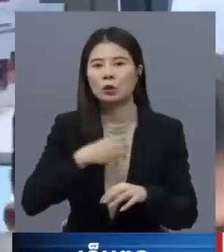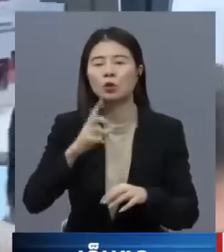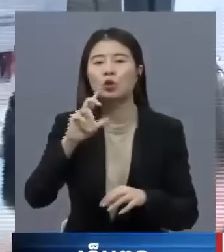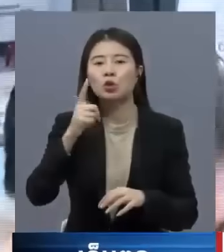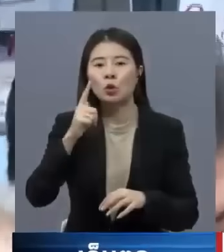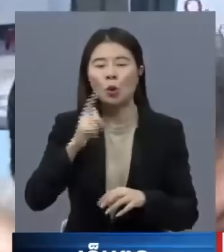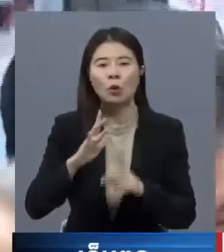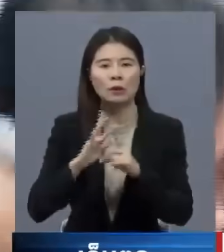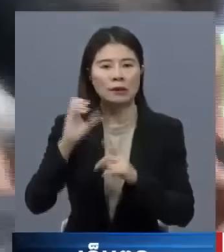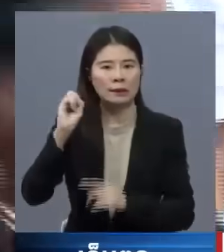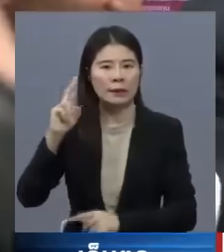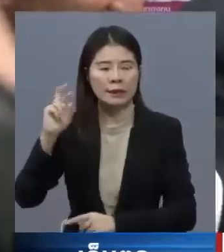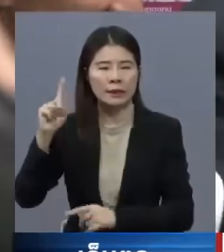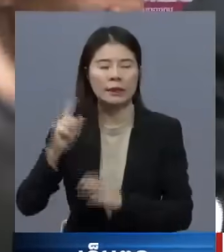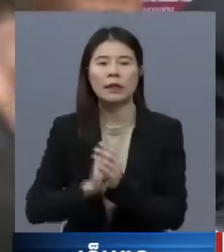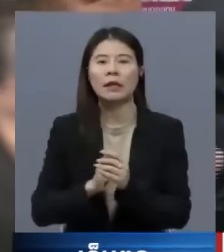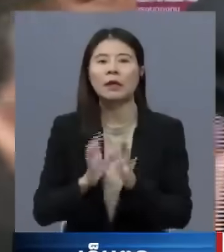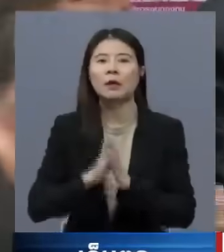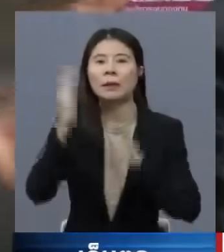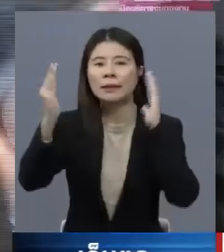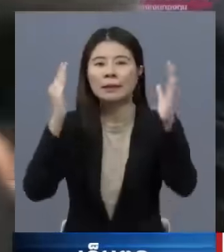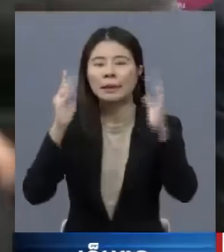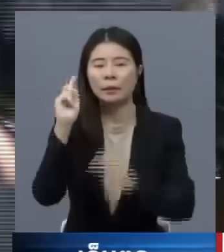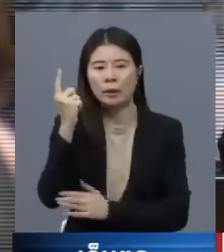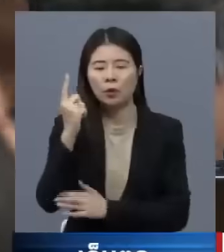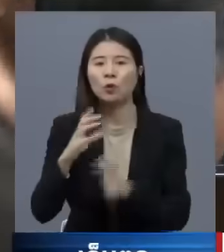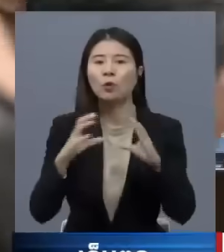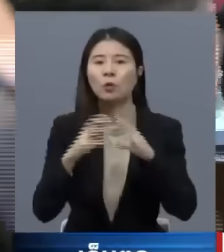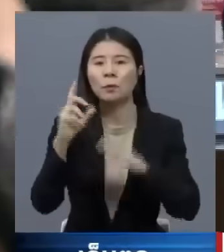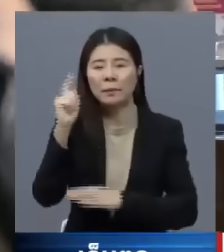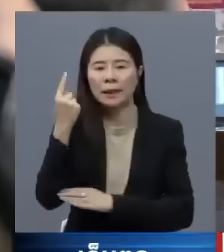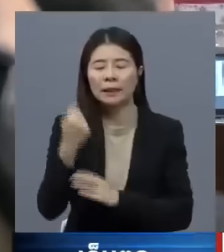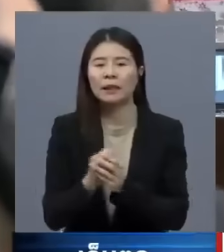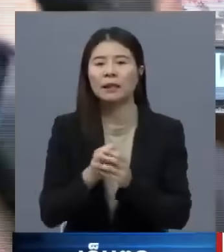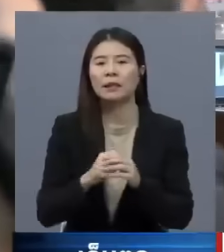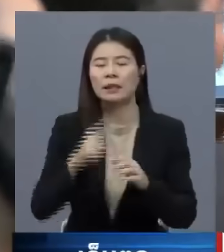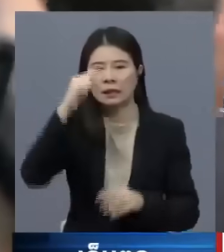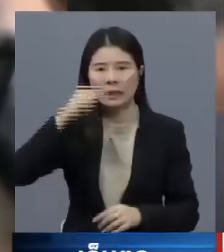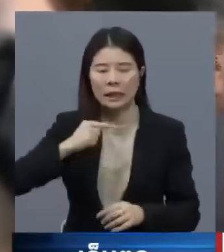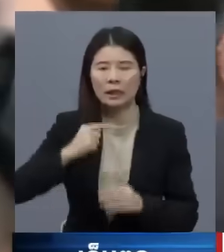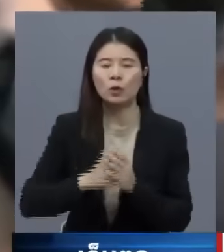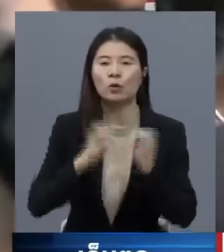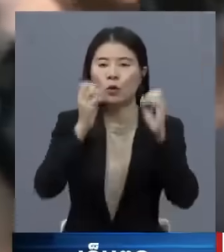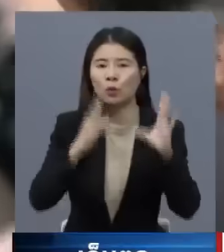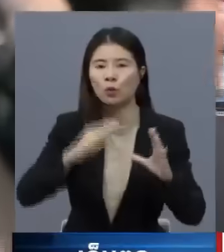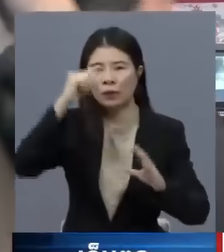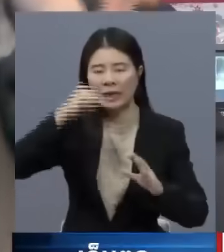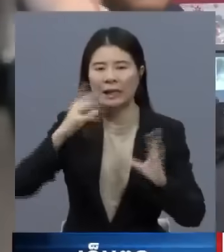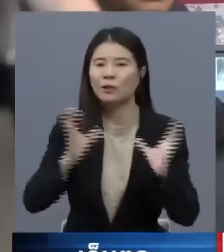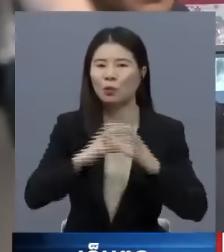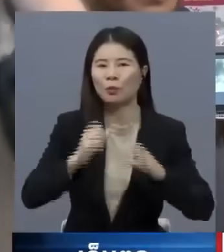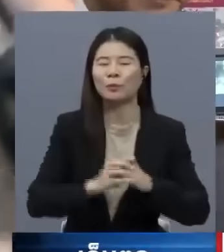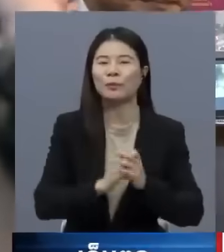1เสียงประชาธิปไตยใหม่1เสียงพรรคใหม่1เสียงท้องที่ไทย1เสียงแล้วก็พรรคครูไทยเพื่อประชาชนอีก1